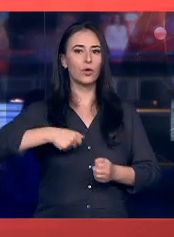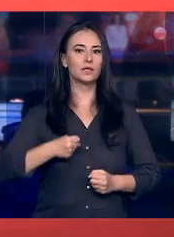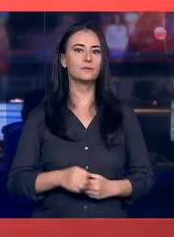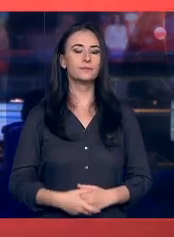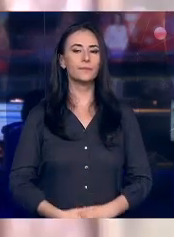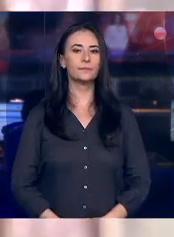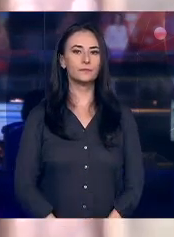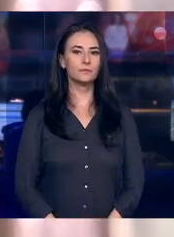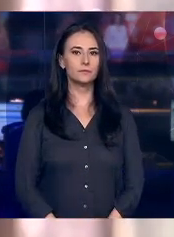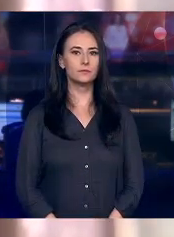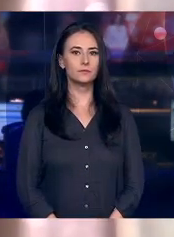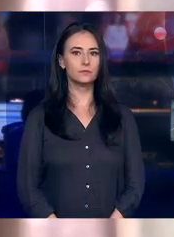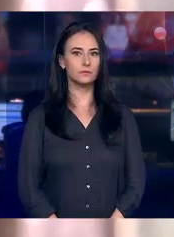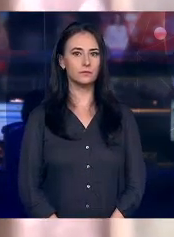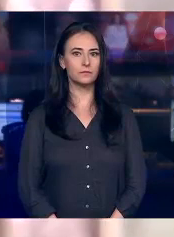jefuiască.